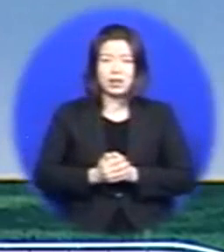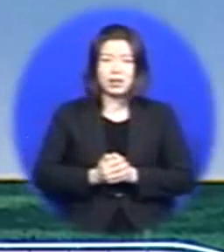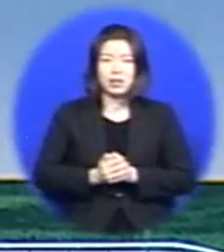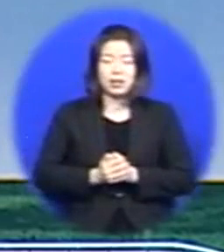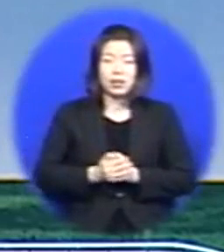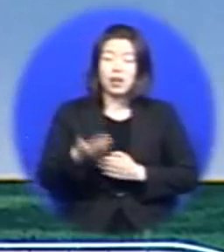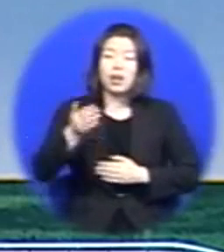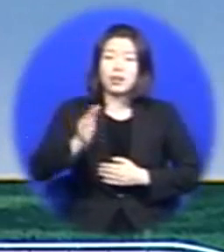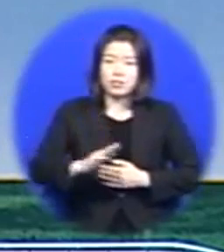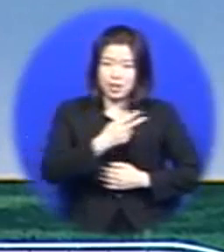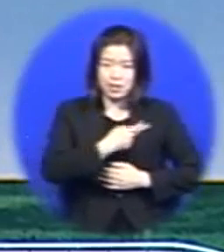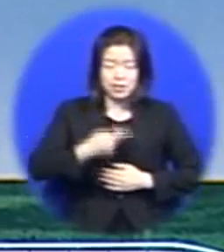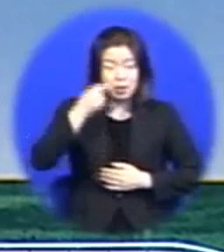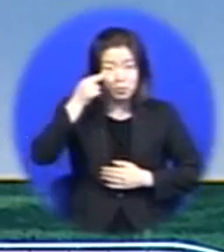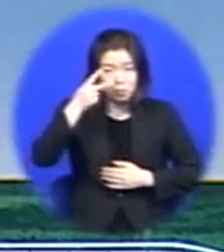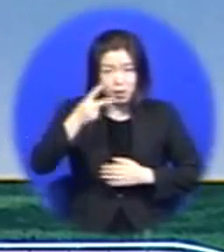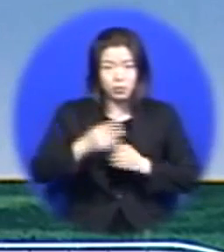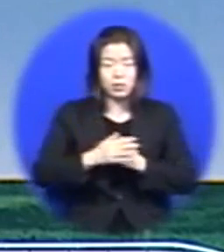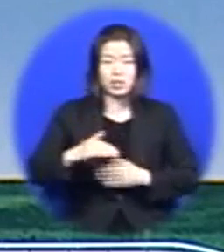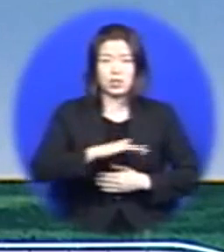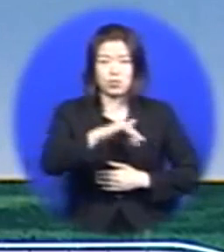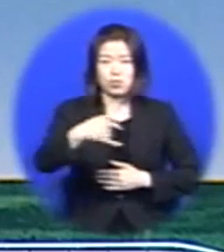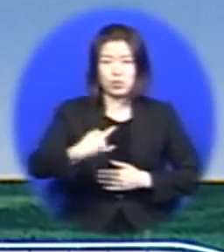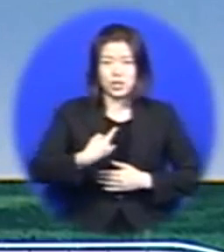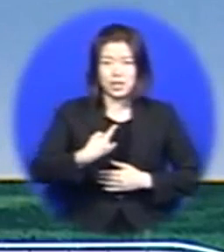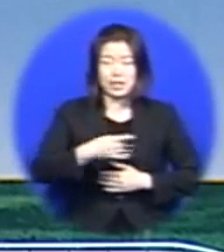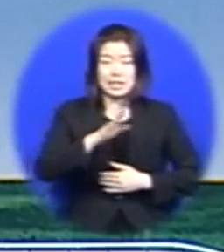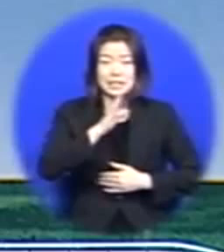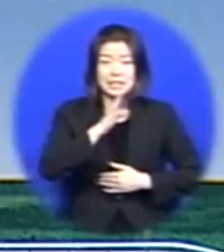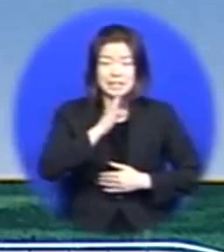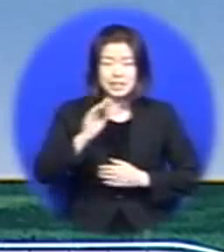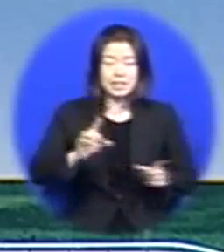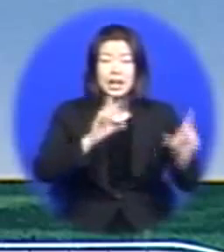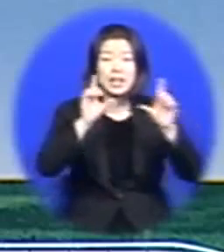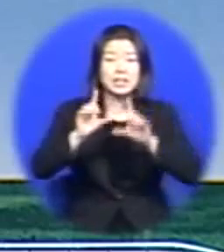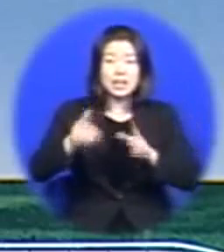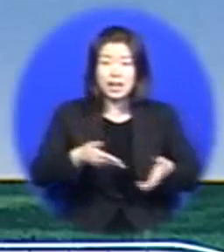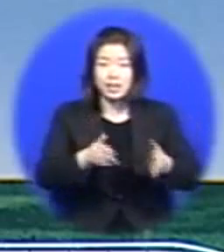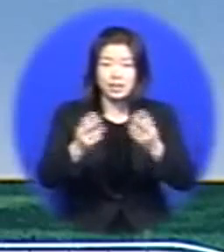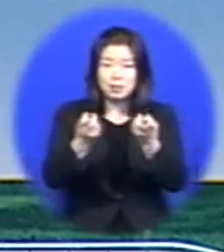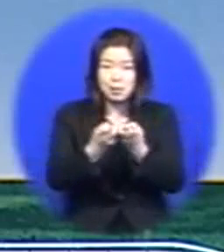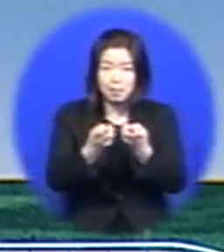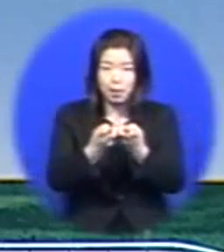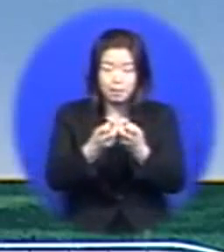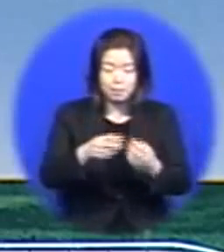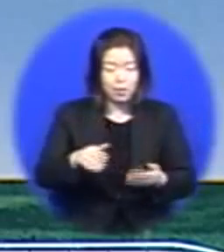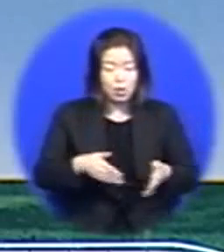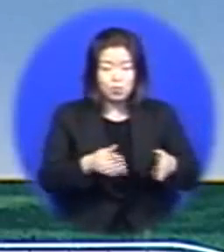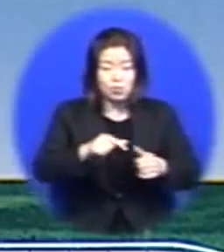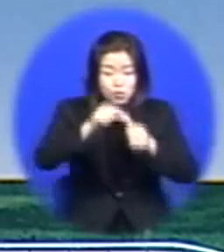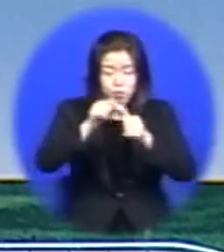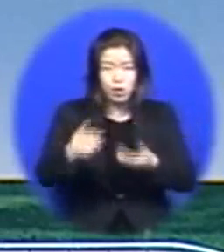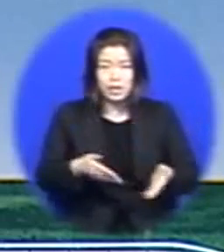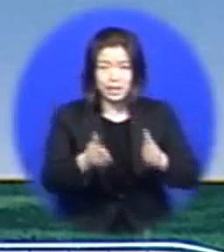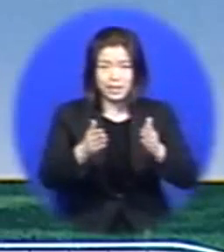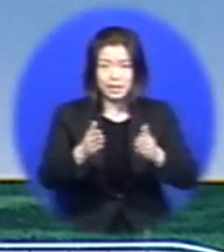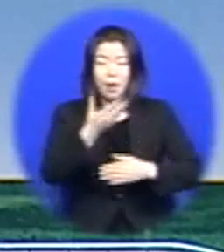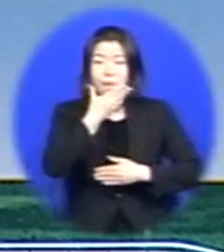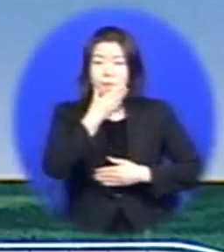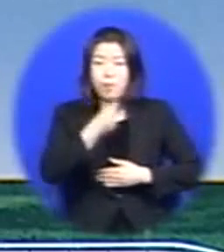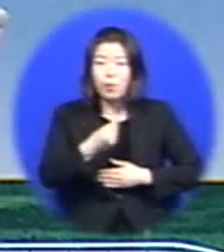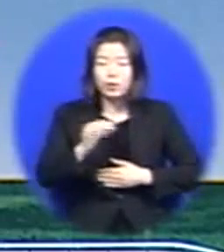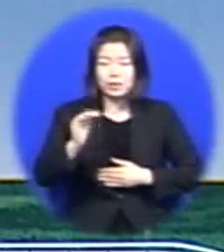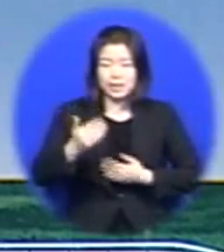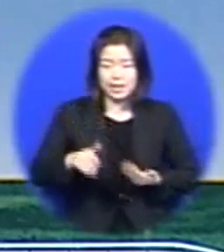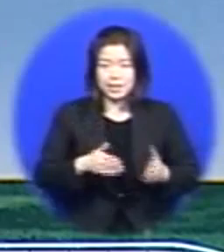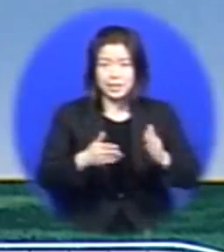그런데 사도 바울이 우리에게 진짜 살 길, 정말 구원의 길, 정말 복된 길을